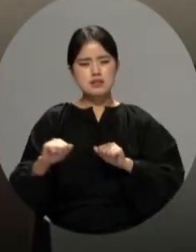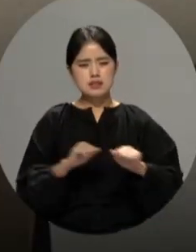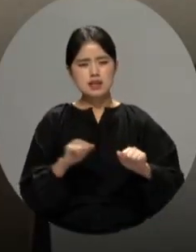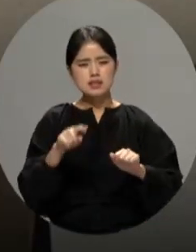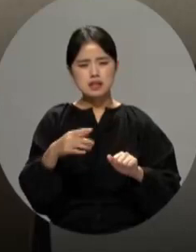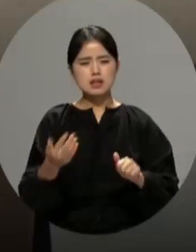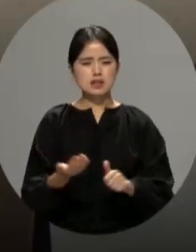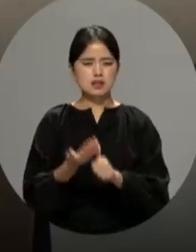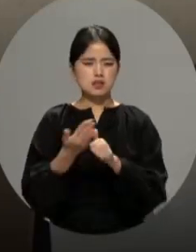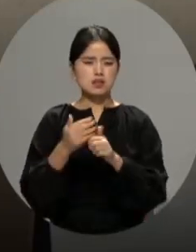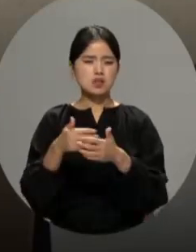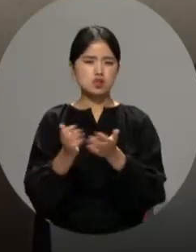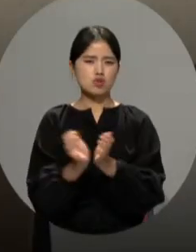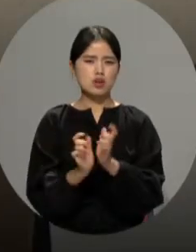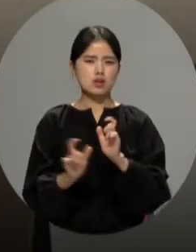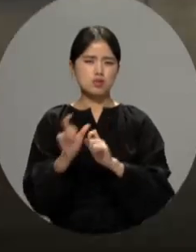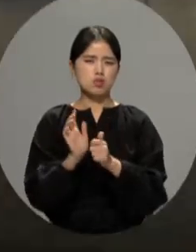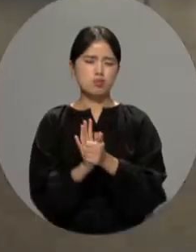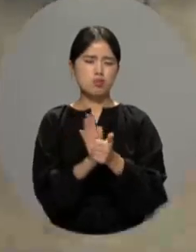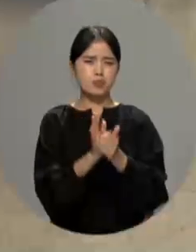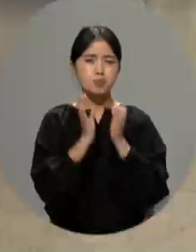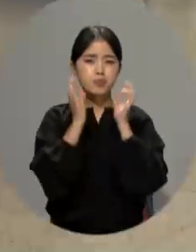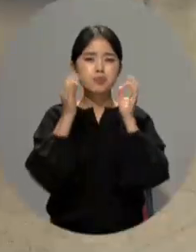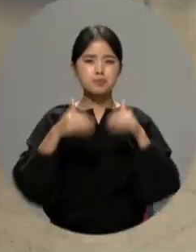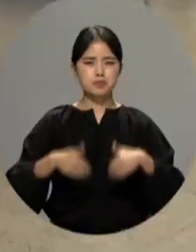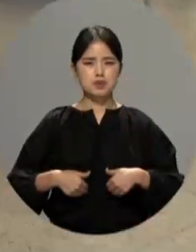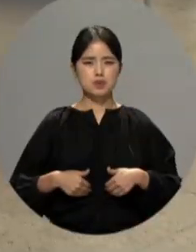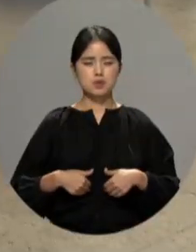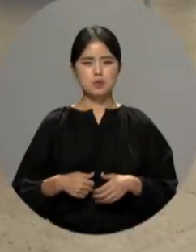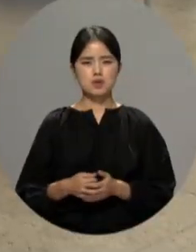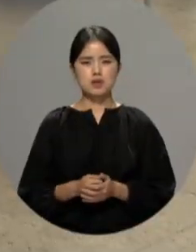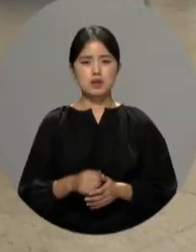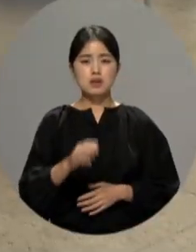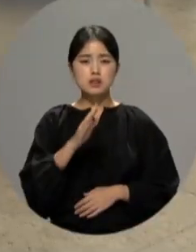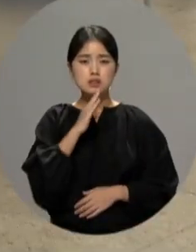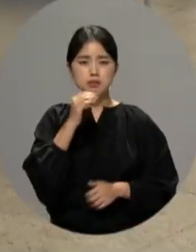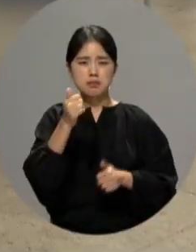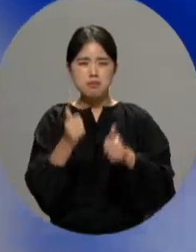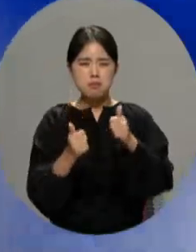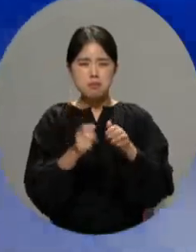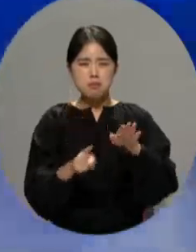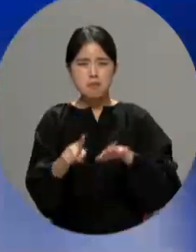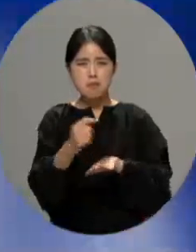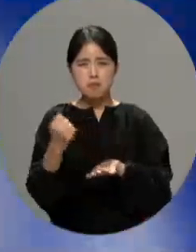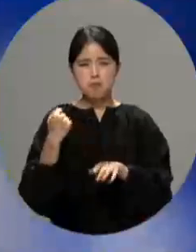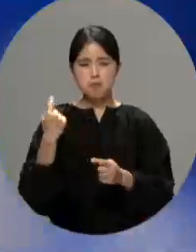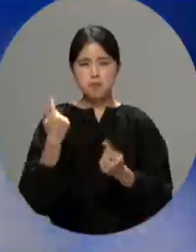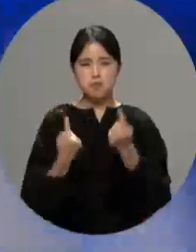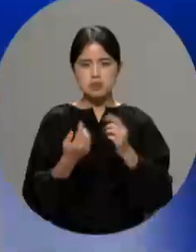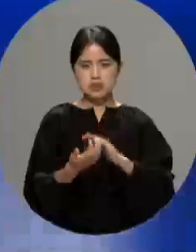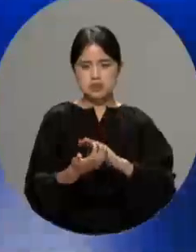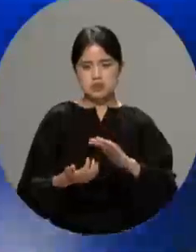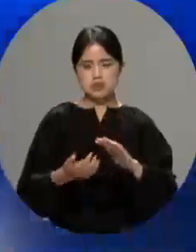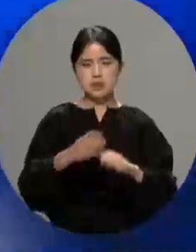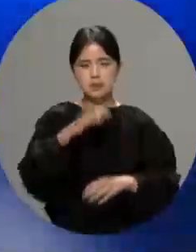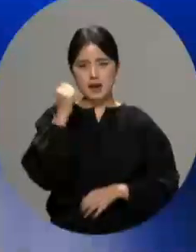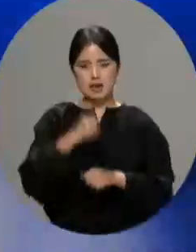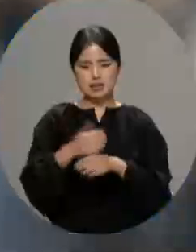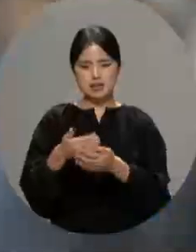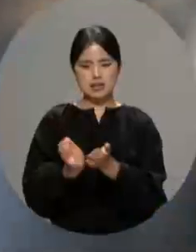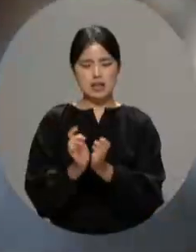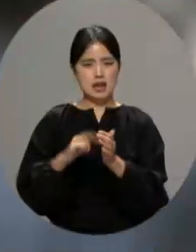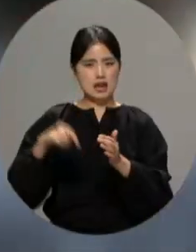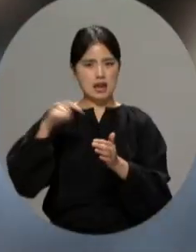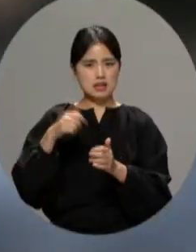함양하는데 정당이 좀 더 노력해야 된다. 본선 경쟁력보다는 예선의 개념인 당내 경선에서